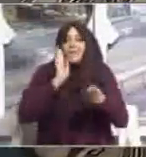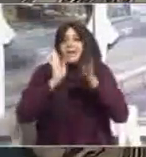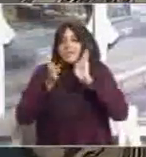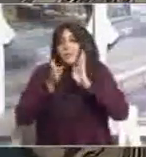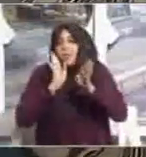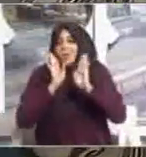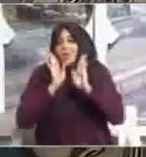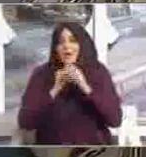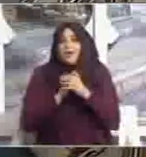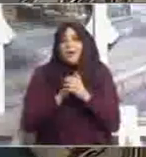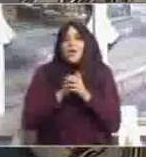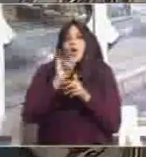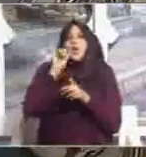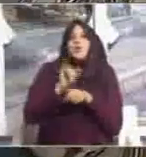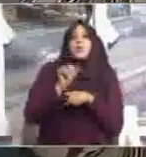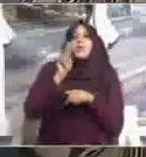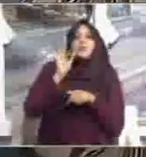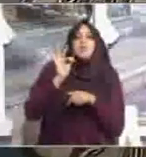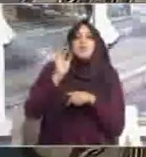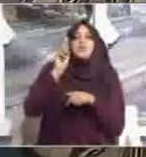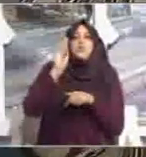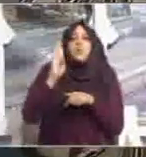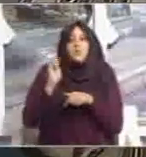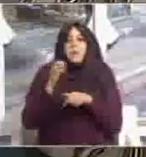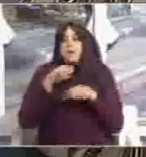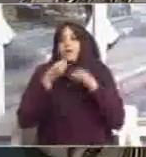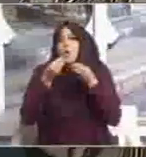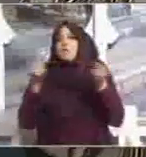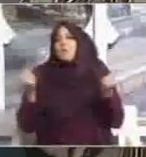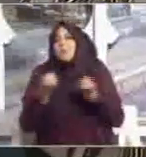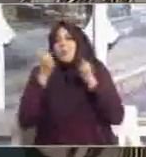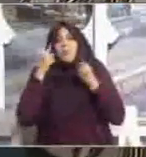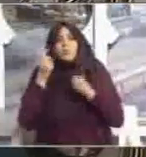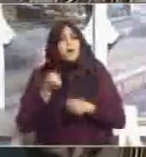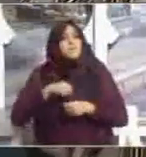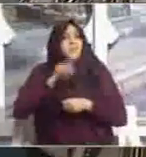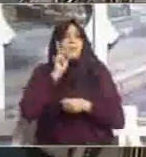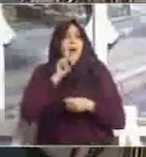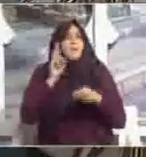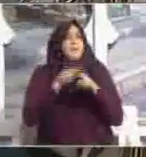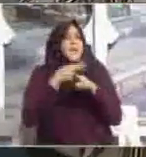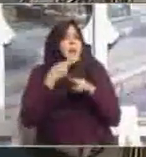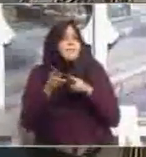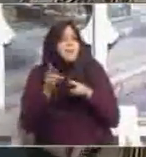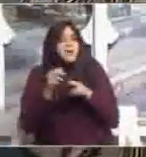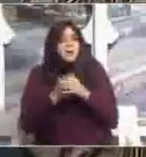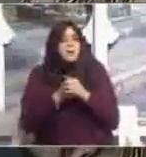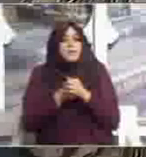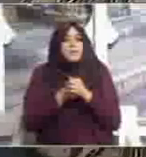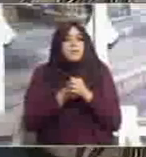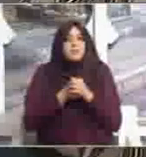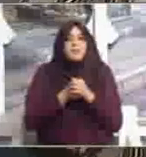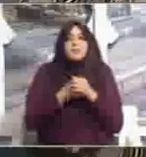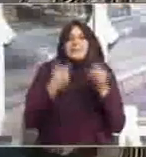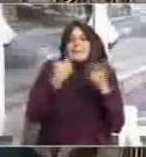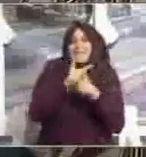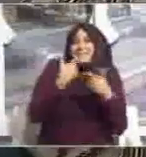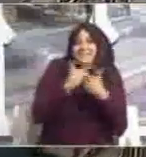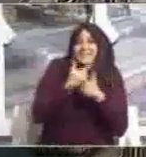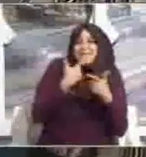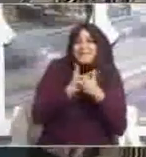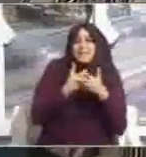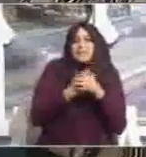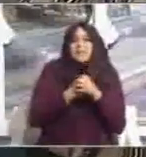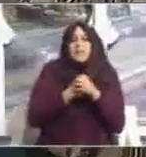الفيسبوك، عندك يوتيوب، عندك تشجيع التمرد، هذا هو تشجيع، ويدير لك افلام ويدير لك سكتشات